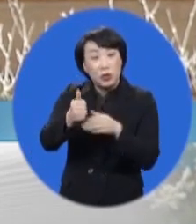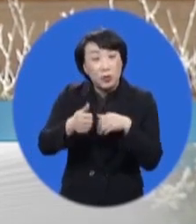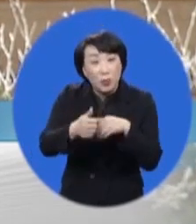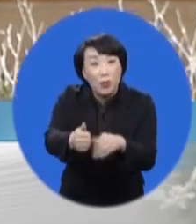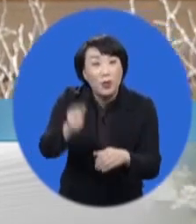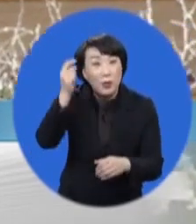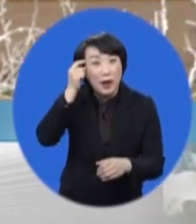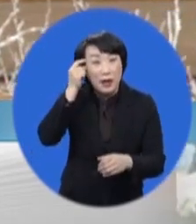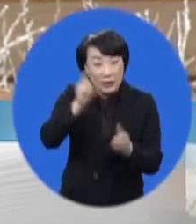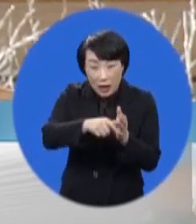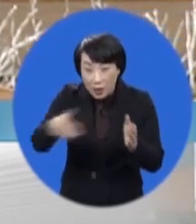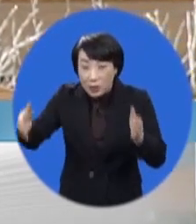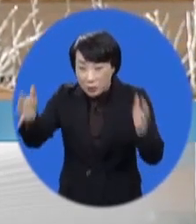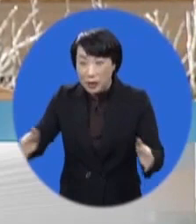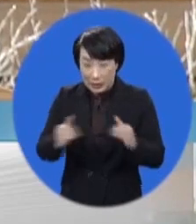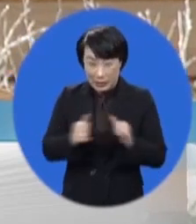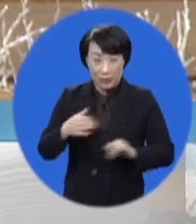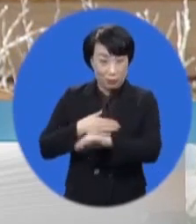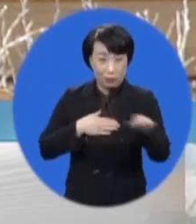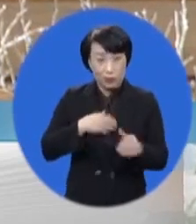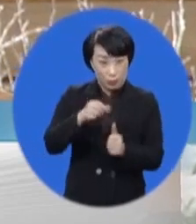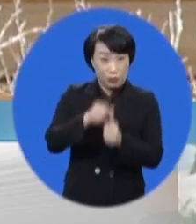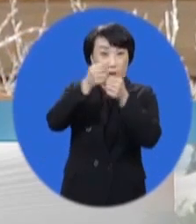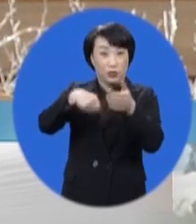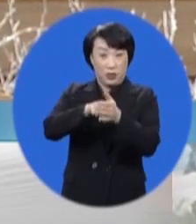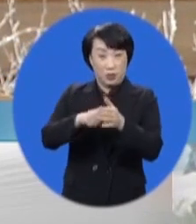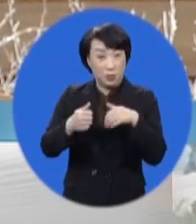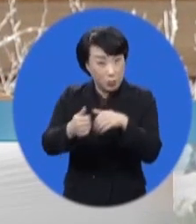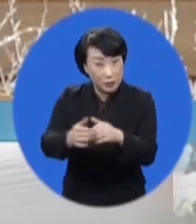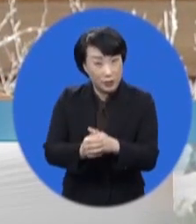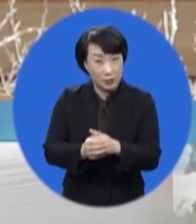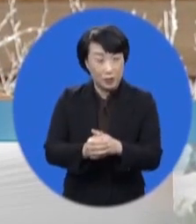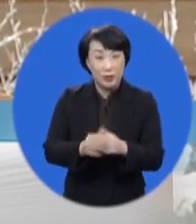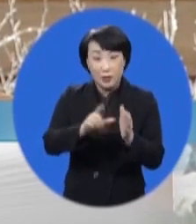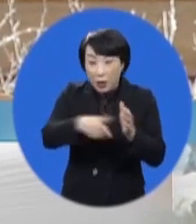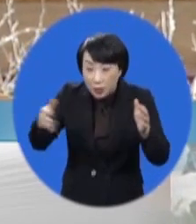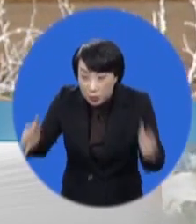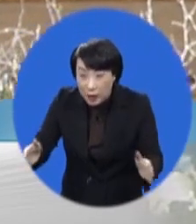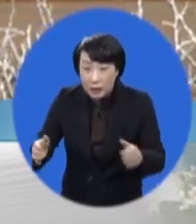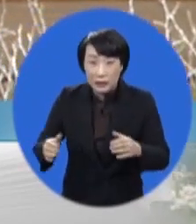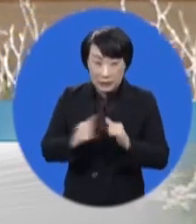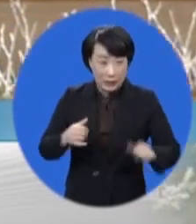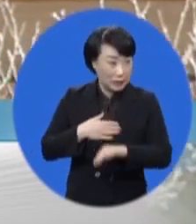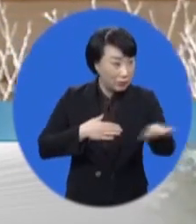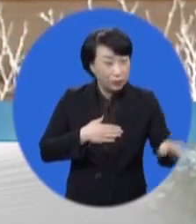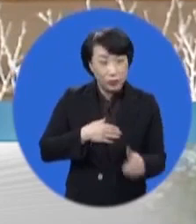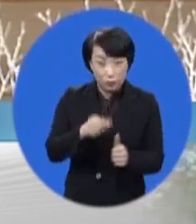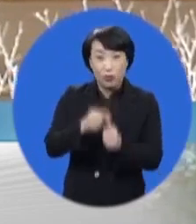것은 세월 속에 있는 인간을 구원하려고, 세월 속에서 구원하려고 주신